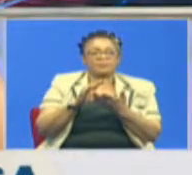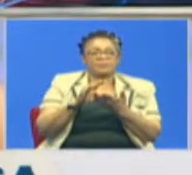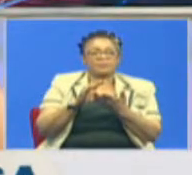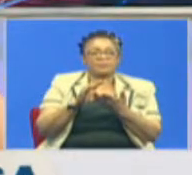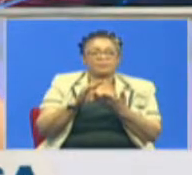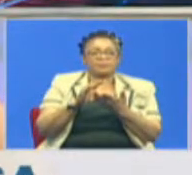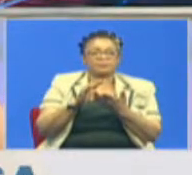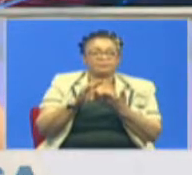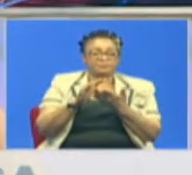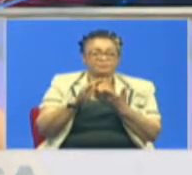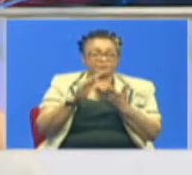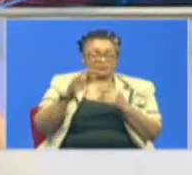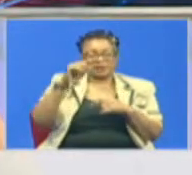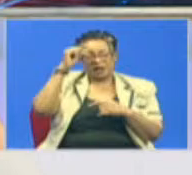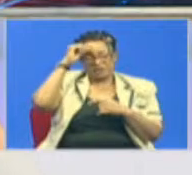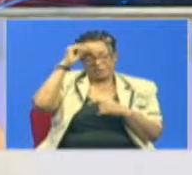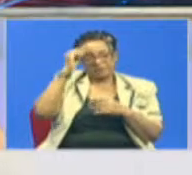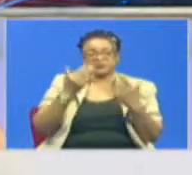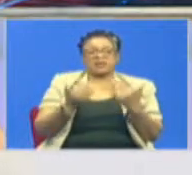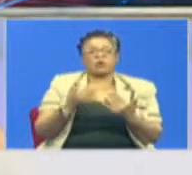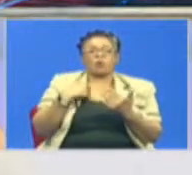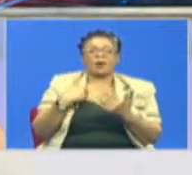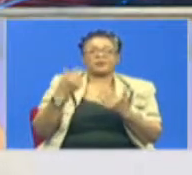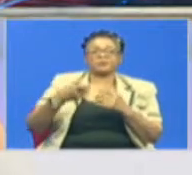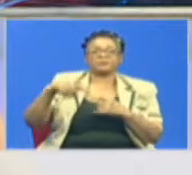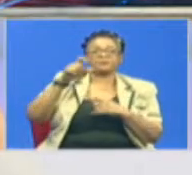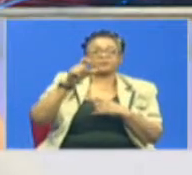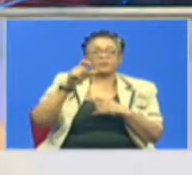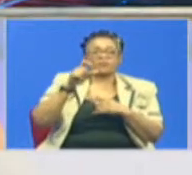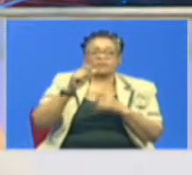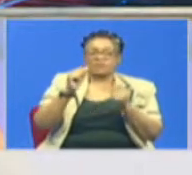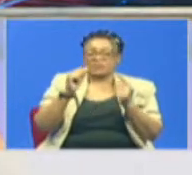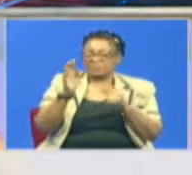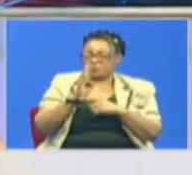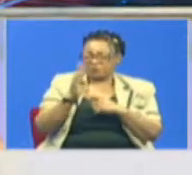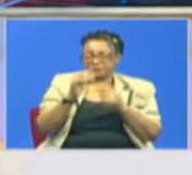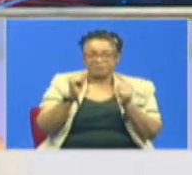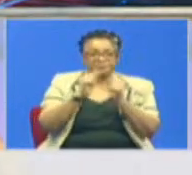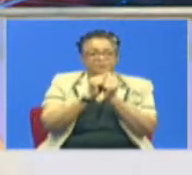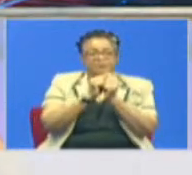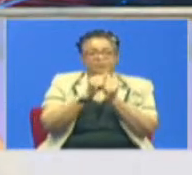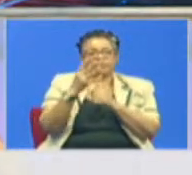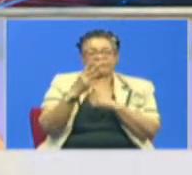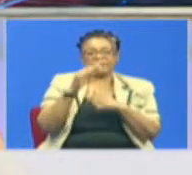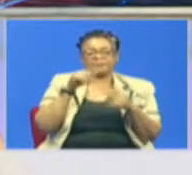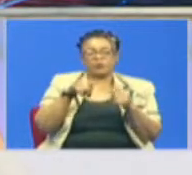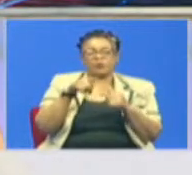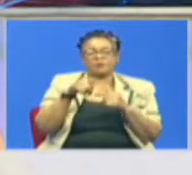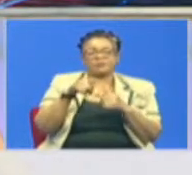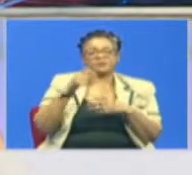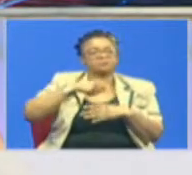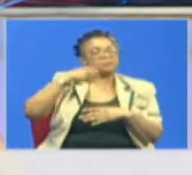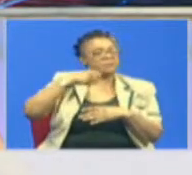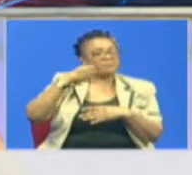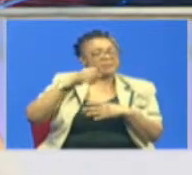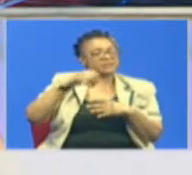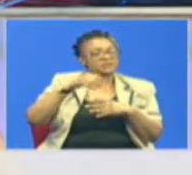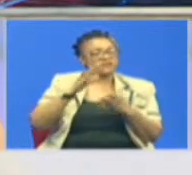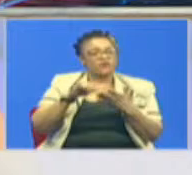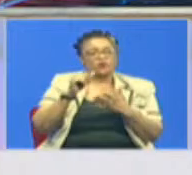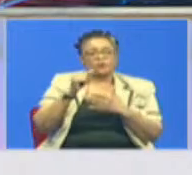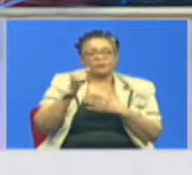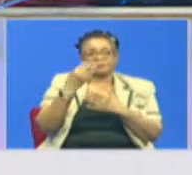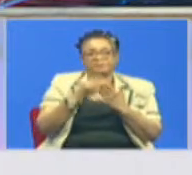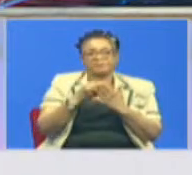Na serikali sasa inataka kuongezwa shilingi bilioni 14.3 kupitia bajeti ya ziada ya tatu ya mwaka kifedha